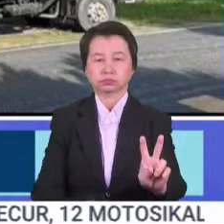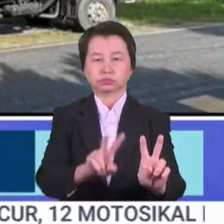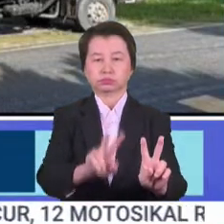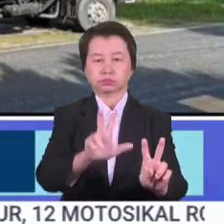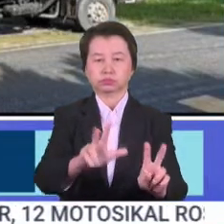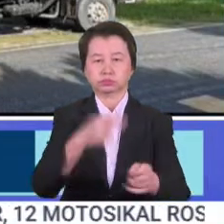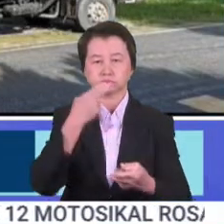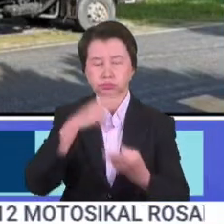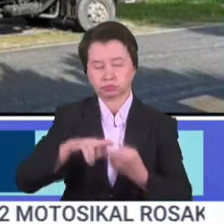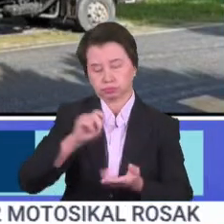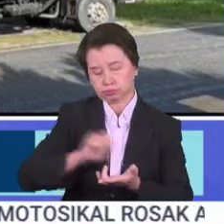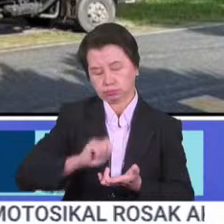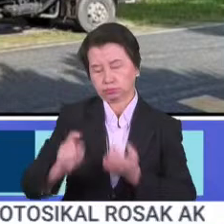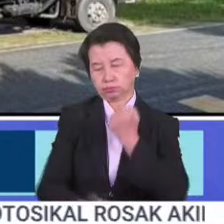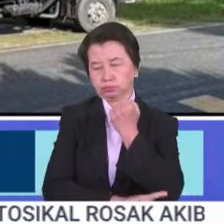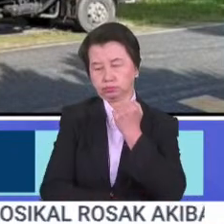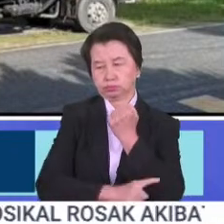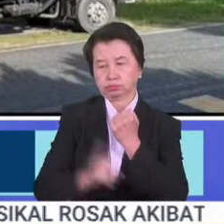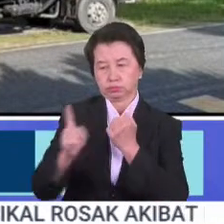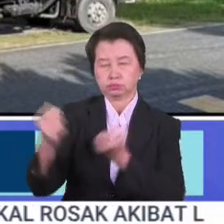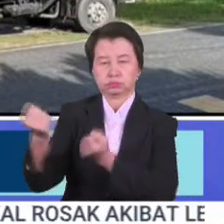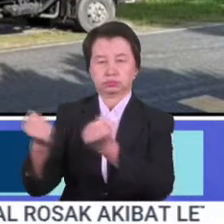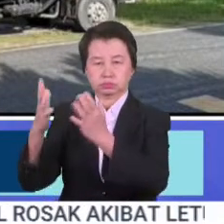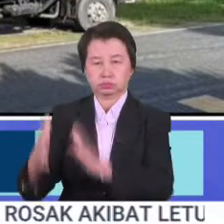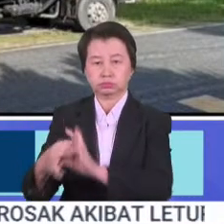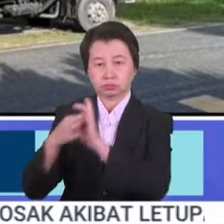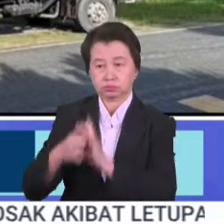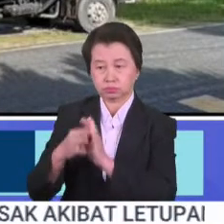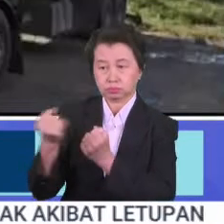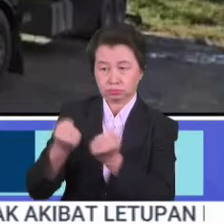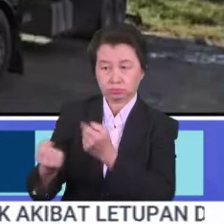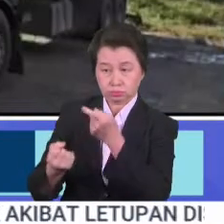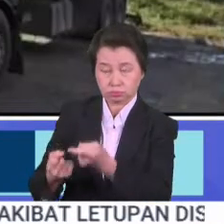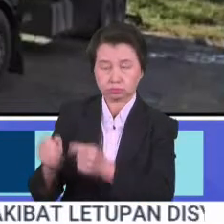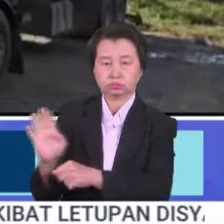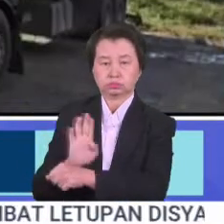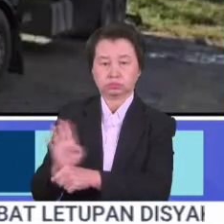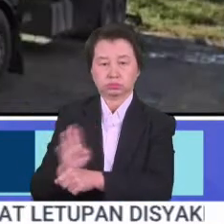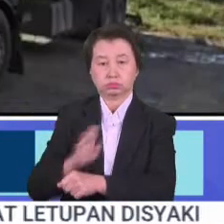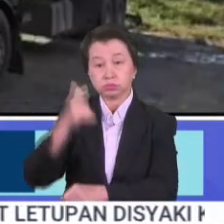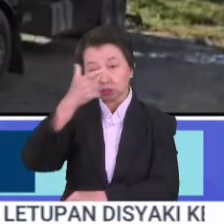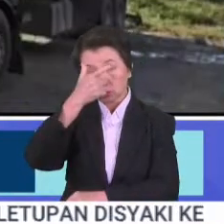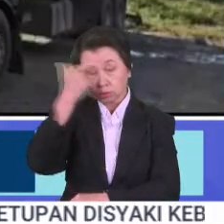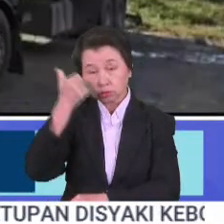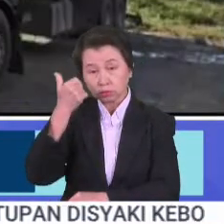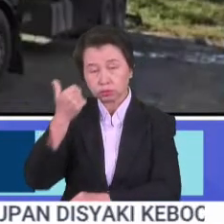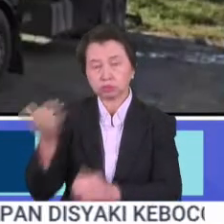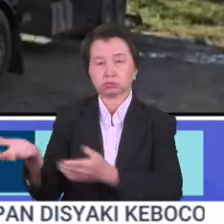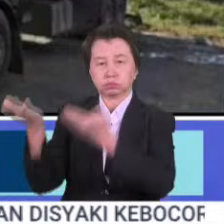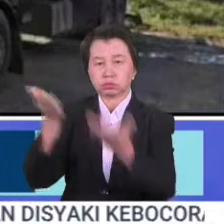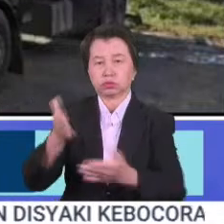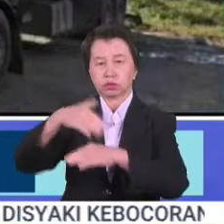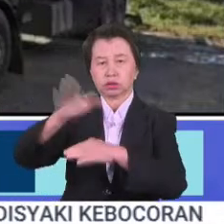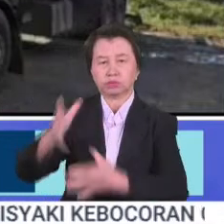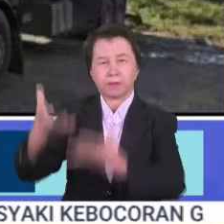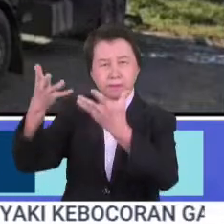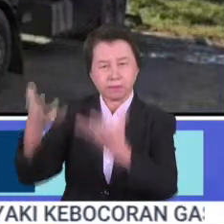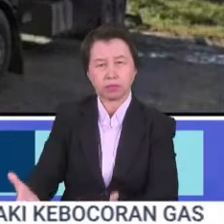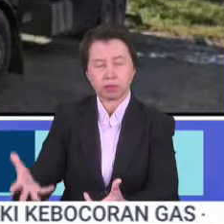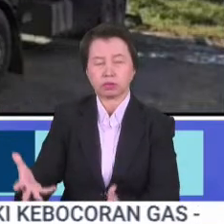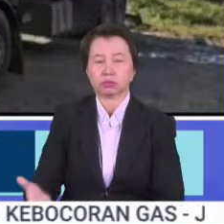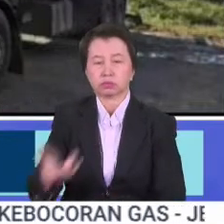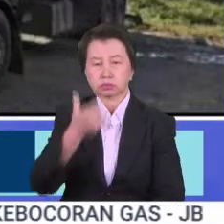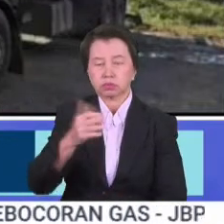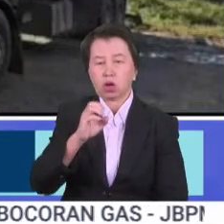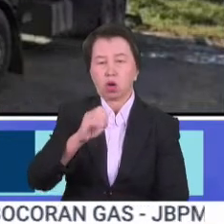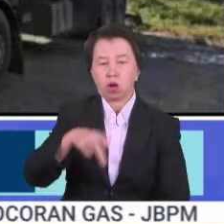223 notis saman dikenakan terhadap pemandu dan pemilik kenderaan perdagangan kerana membawa lebih muatan. Ia